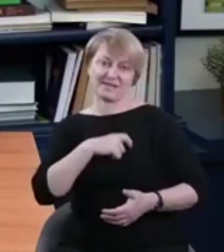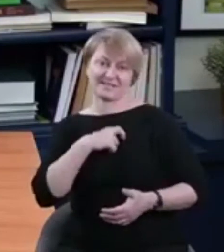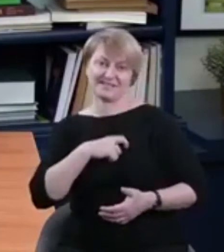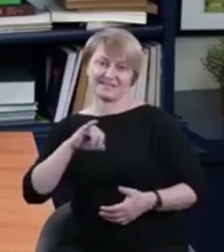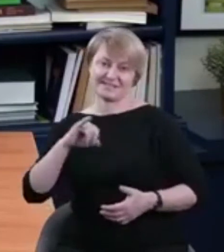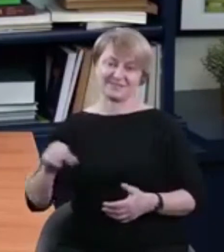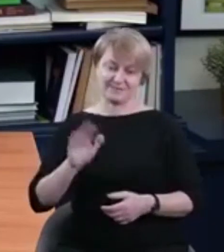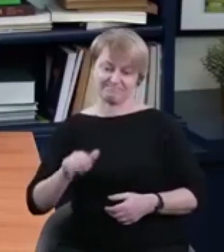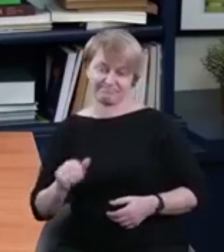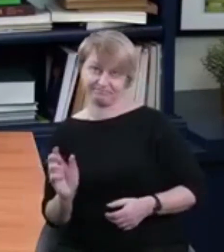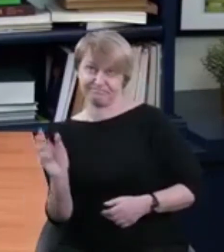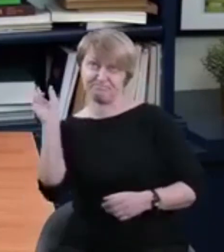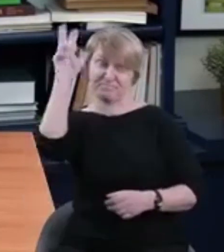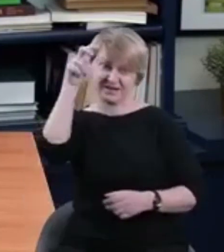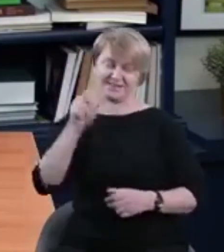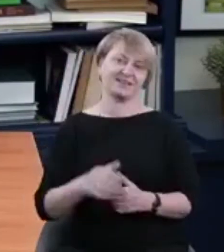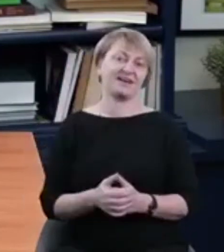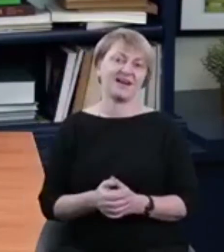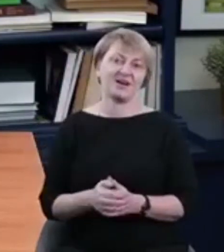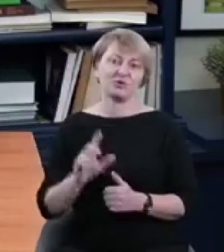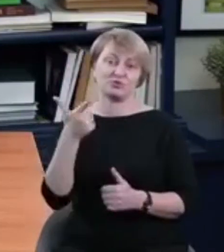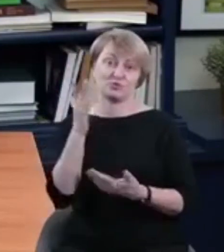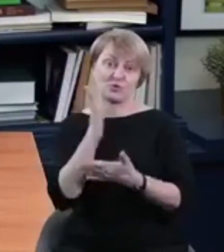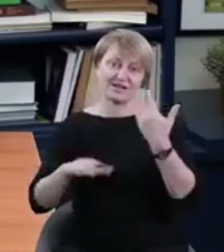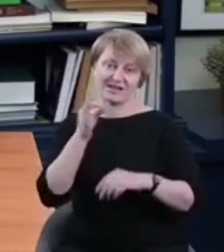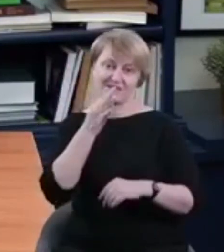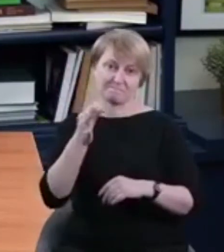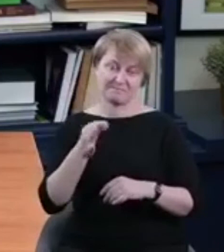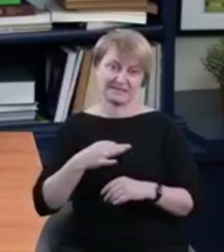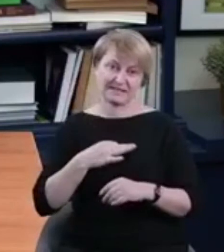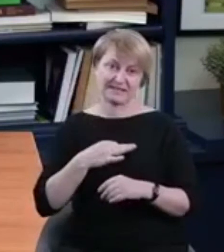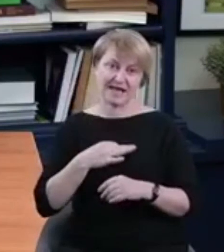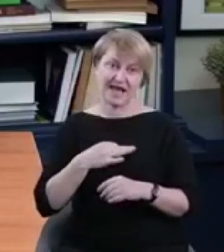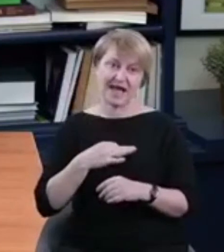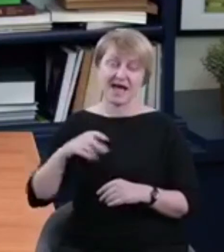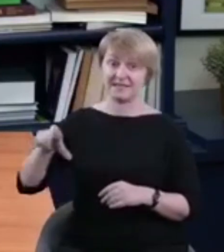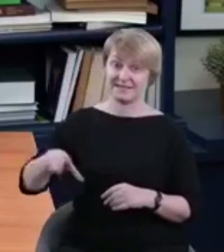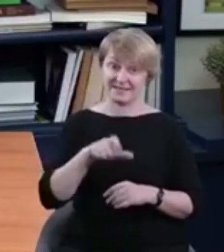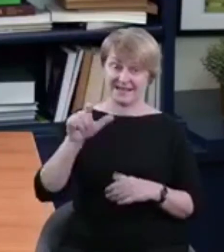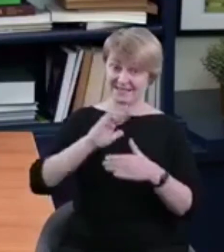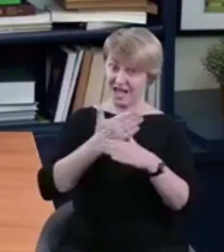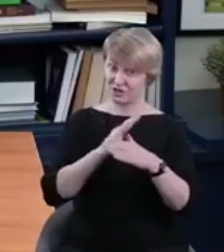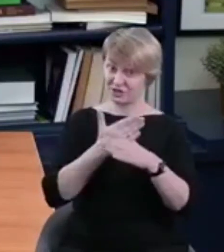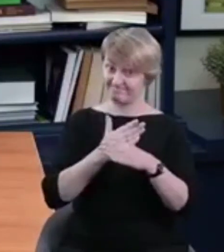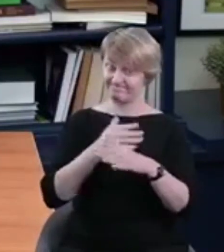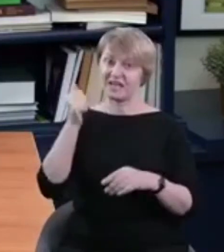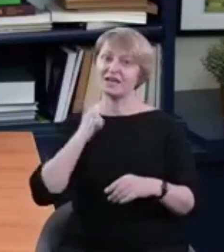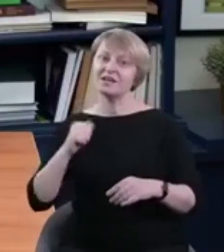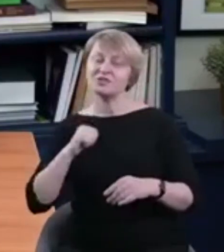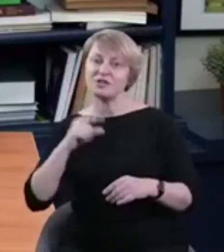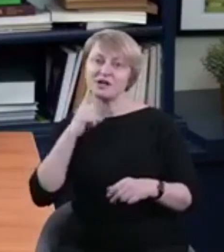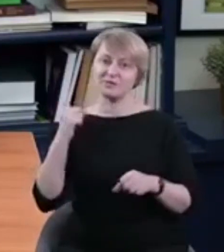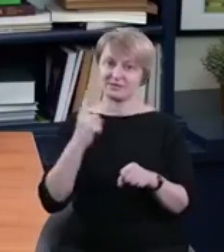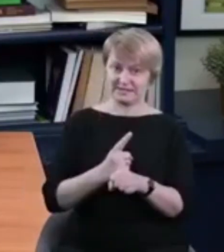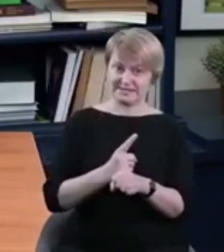oglądam ten występ koszykarzy a druga część pana pytanie dotyczy pracy średnicy a nie czekamy na decyzję środowiskową generalnej dyrekcji